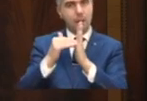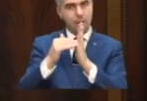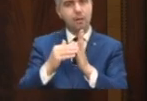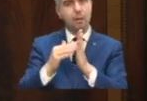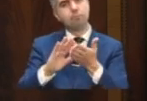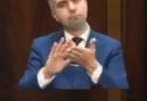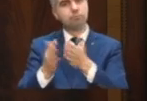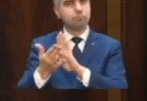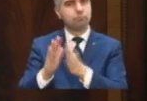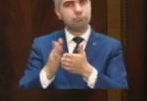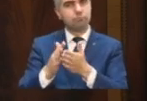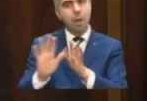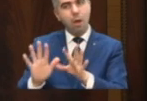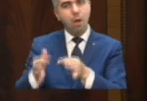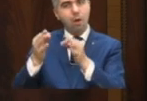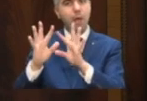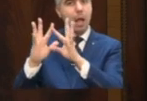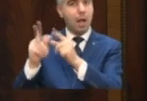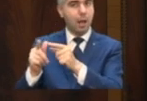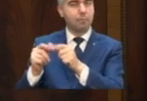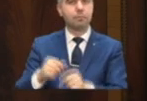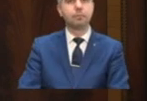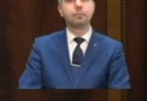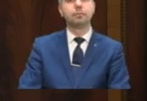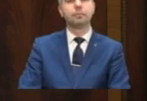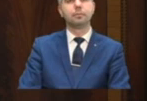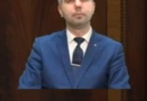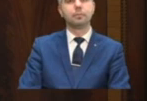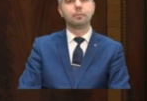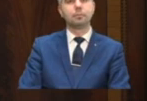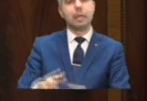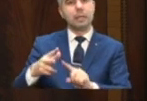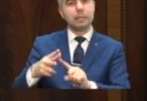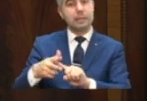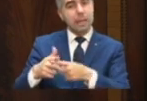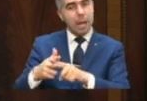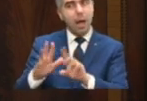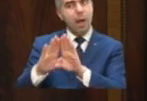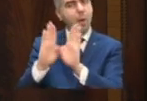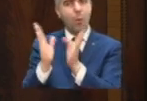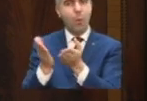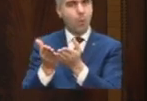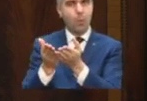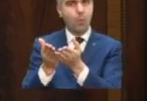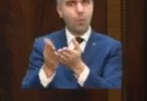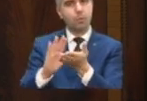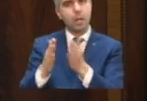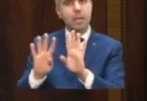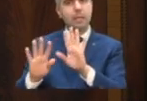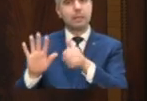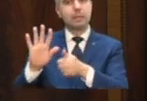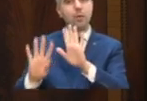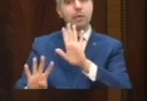الآن. نعطيكم بعض الأرقام في قطاع الصناعة على العموم، استرجعنا